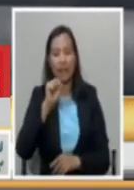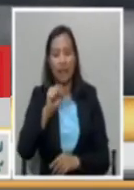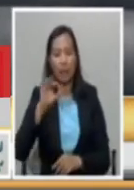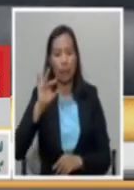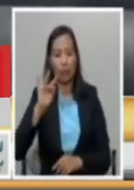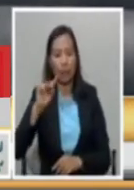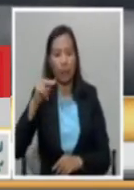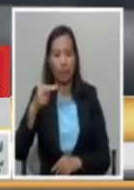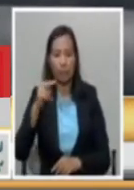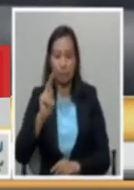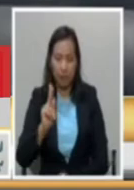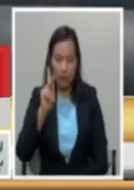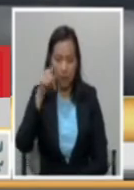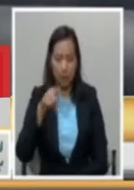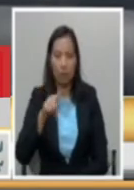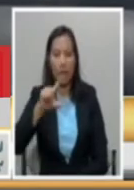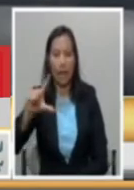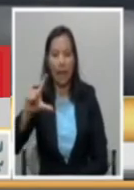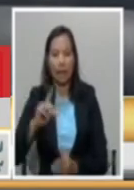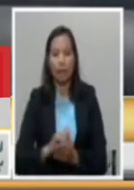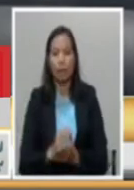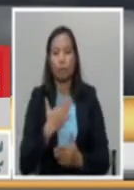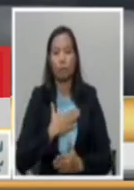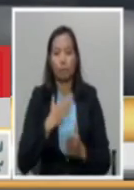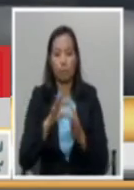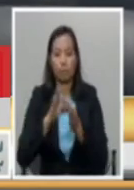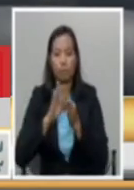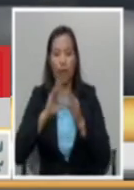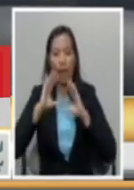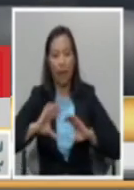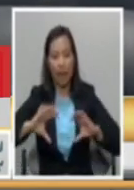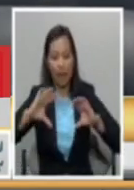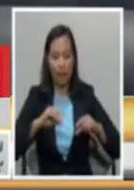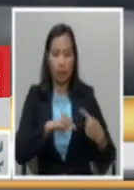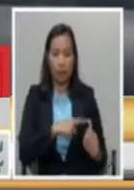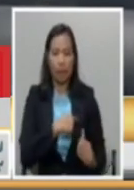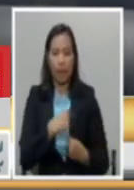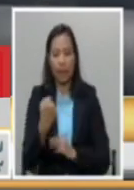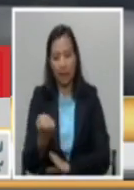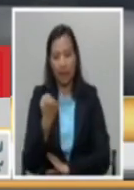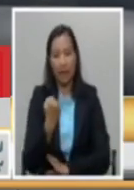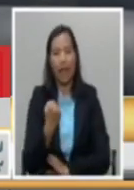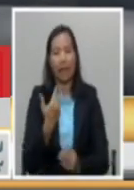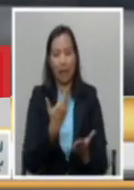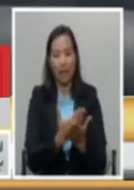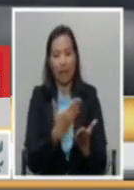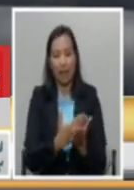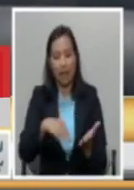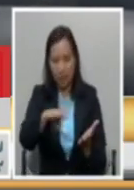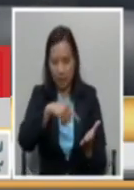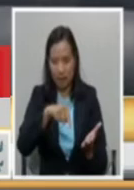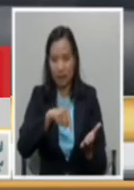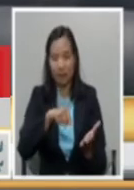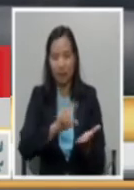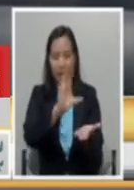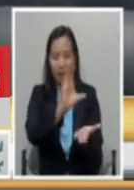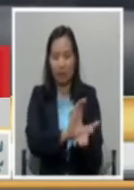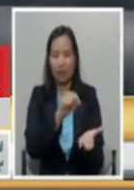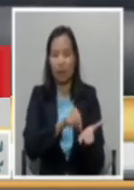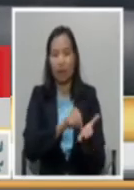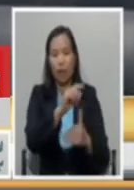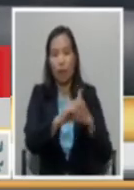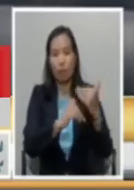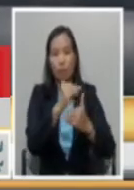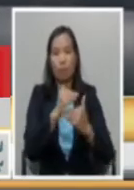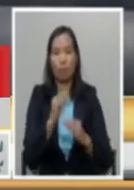านสิ่งที่ผมเป็นห่วงนั่นก็คือว่ารัฐบาลมั่นใจแค่ไหนว่าเงินเหล่านี้รัฐบาลจะสามารถสร้างเม็ดเงิน